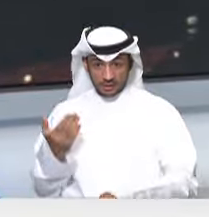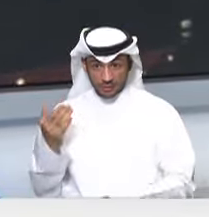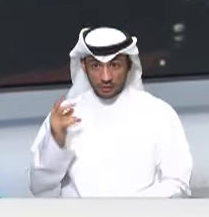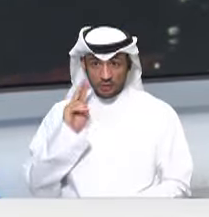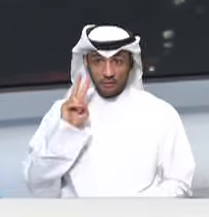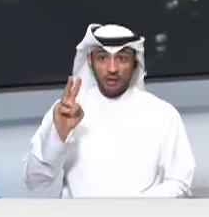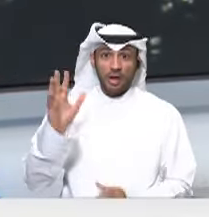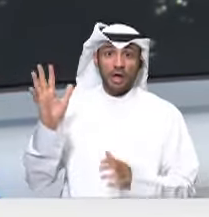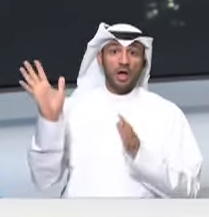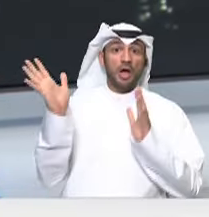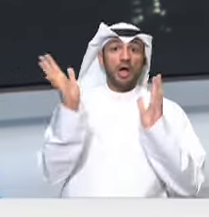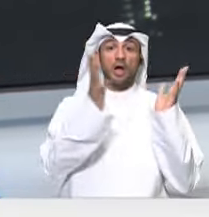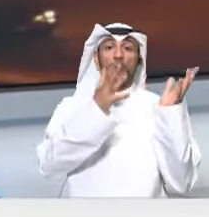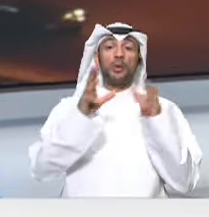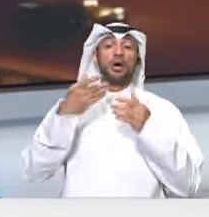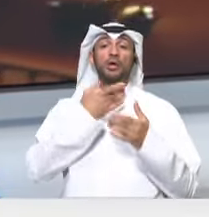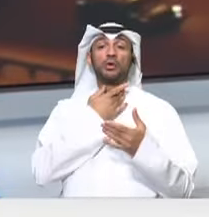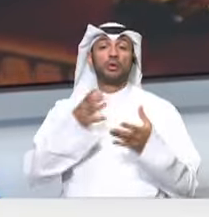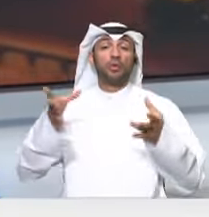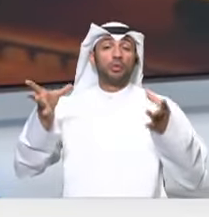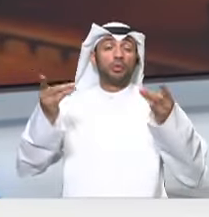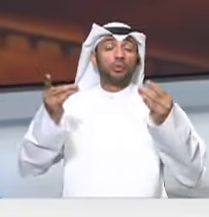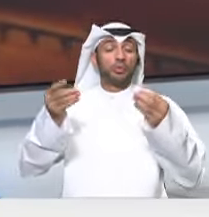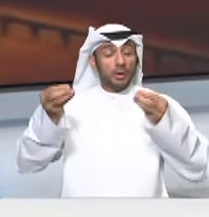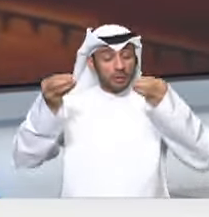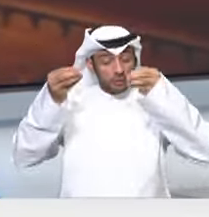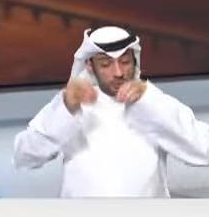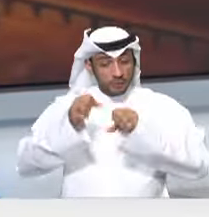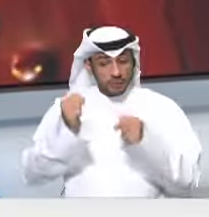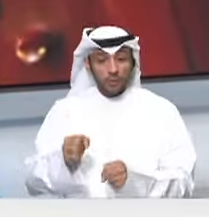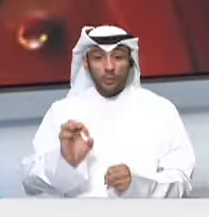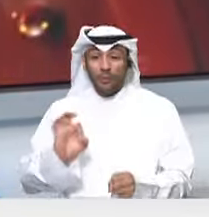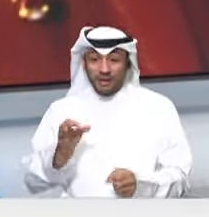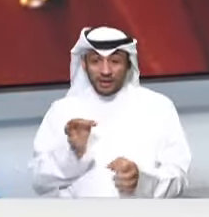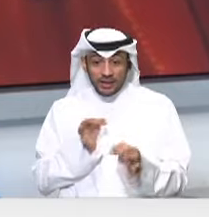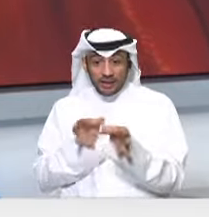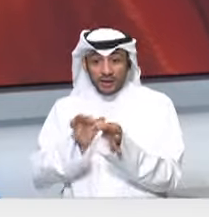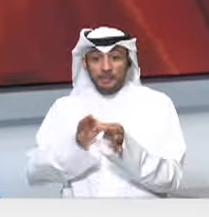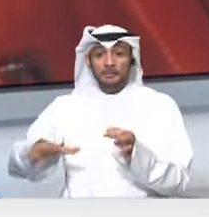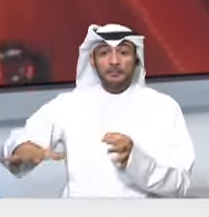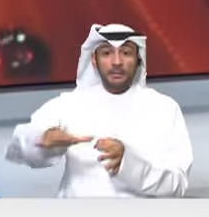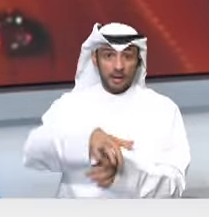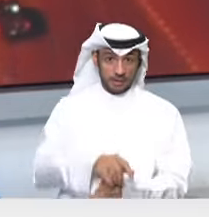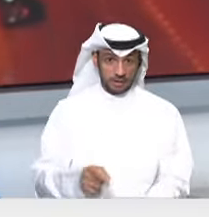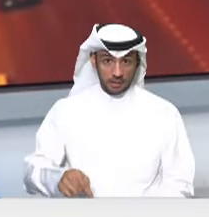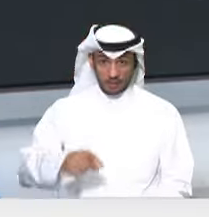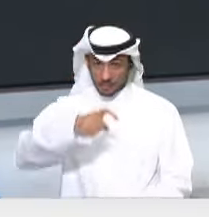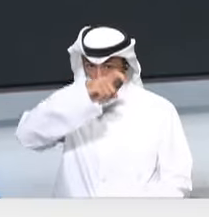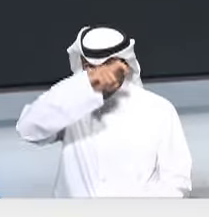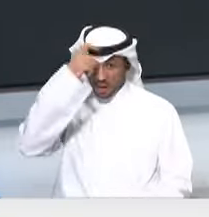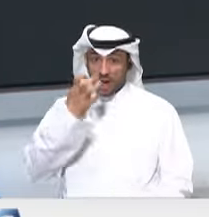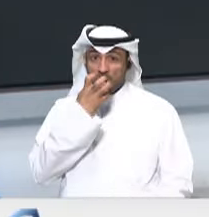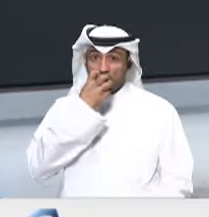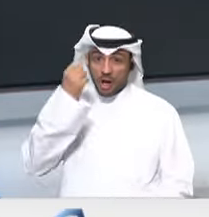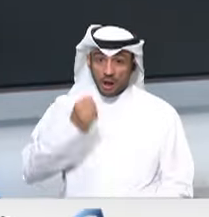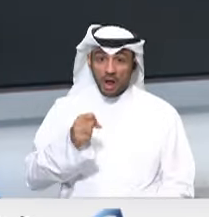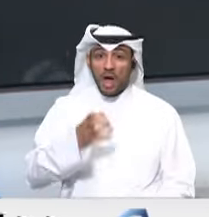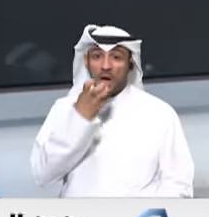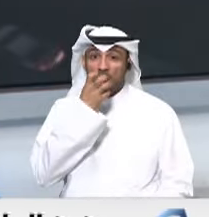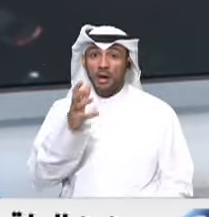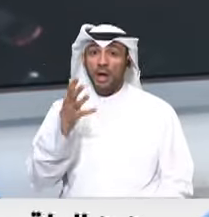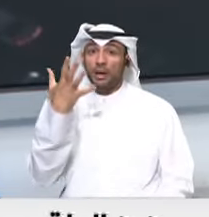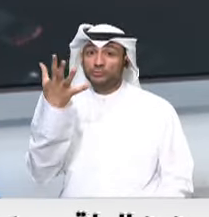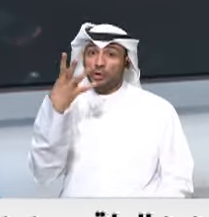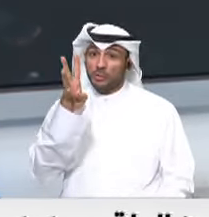يعود الهوء الكوس والاحساس بالرطوبه يكون ملحوظ اكثر على المناطق الساحليه اجواء حاره اليوم درجات الحراره تتراوح ما بين 45